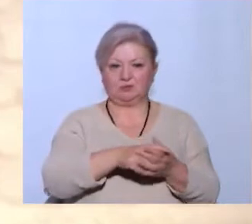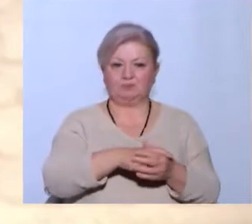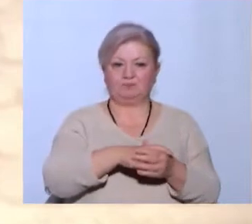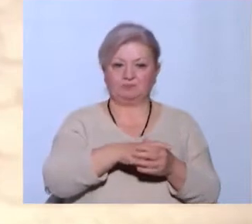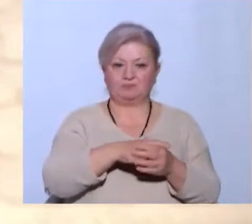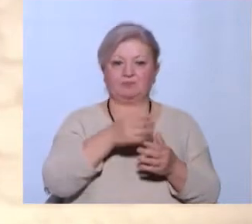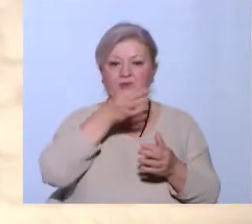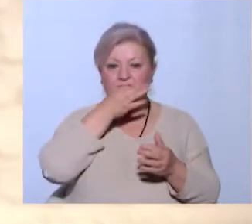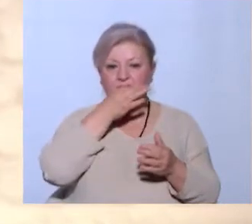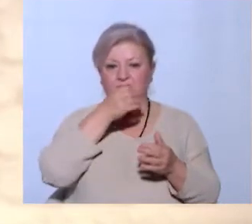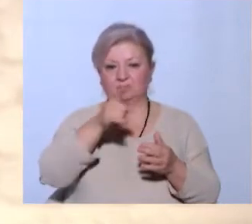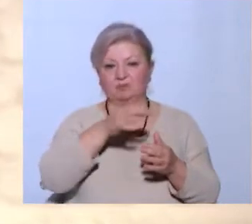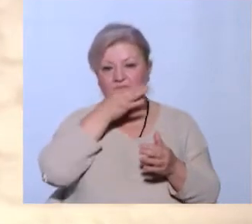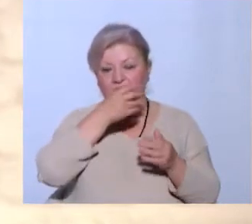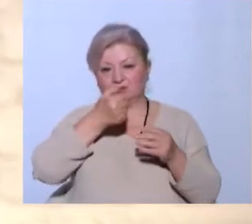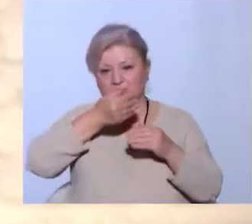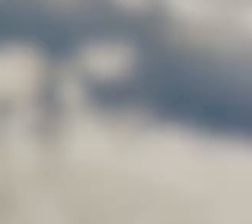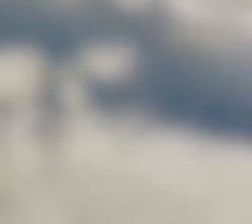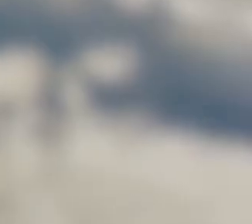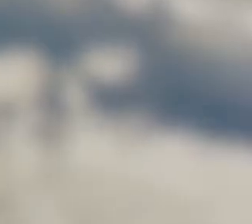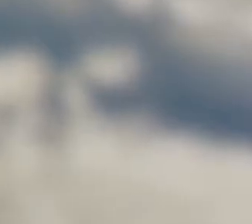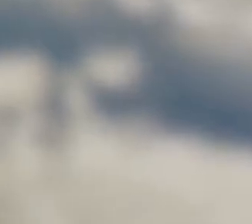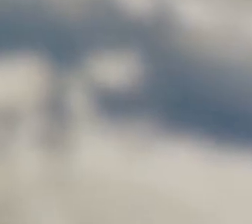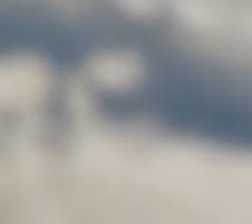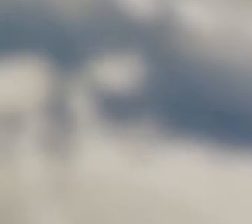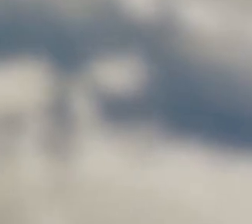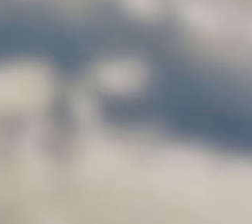როგორც წესი გამოჩნდება ეკრანზე.